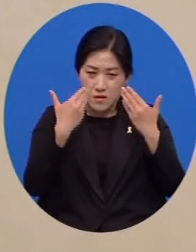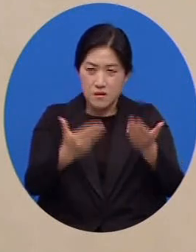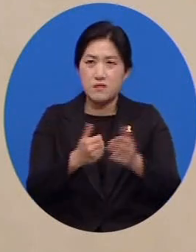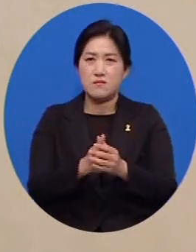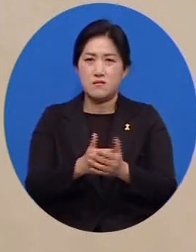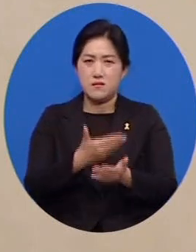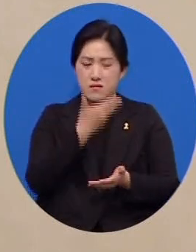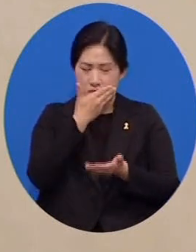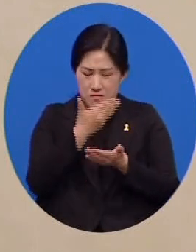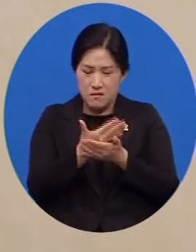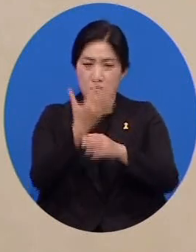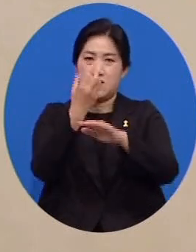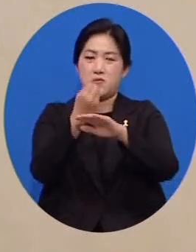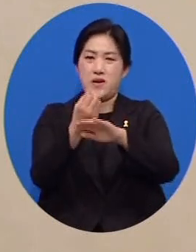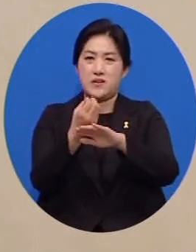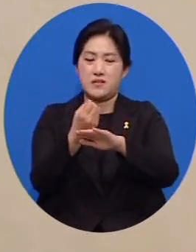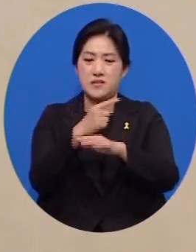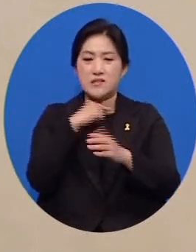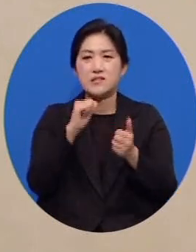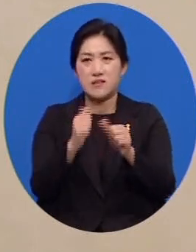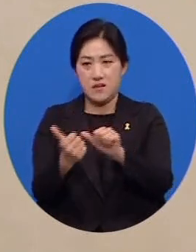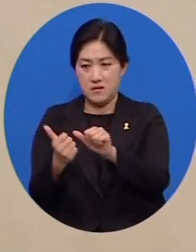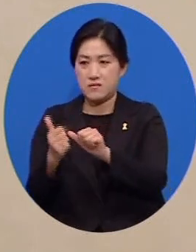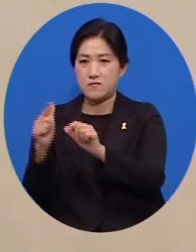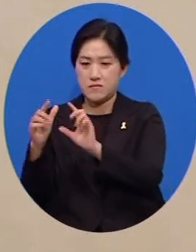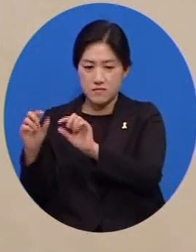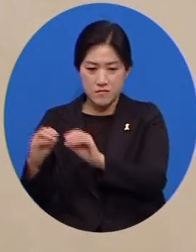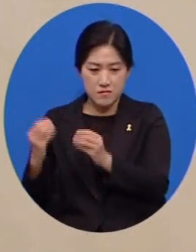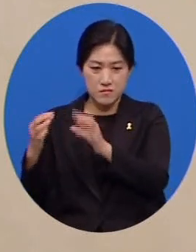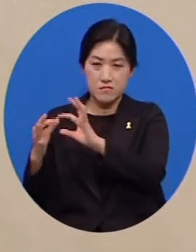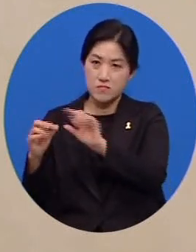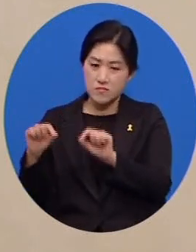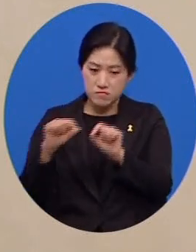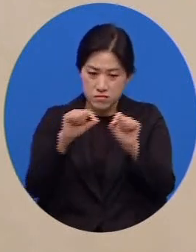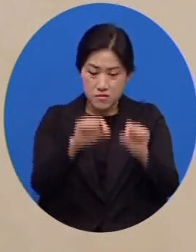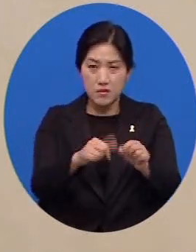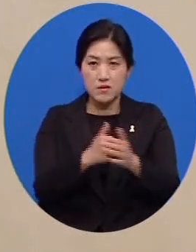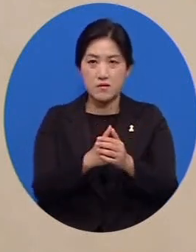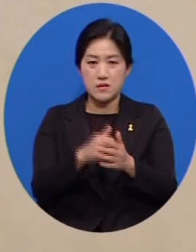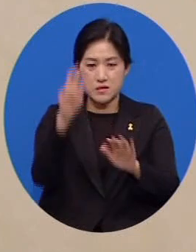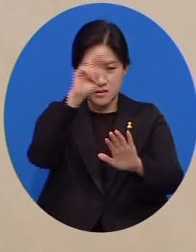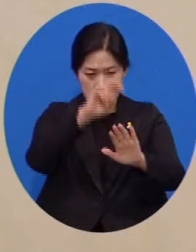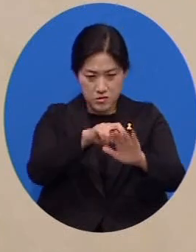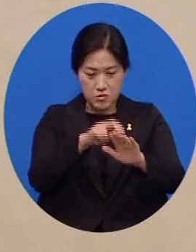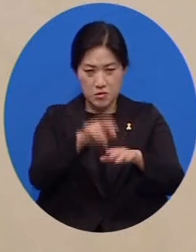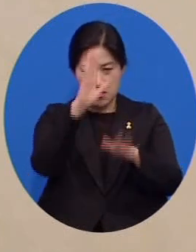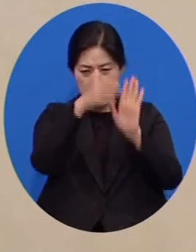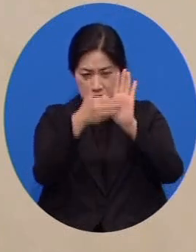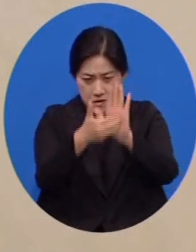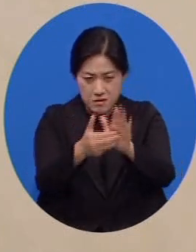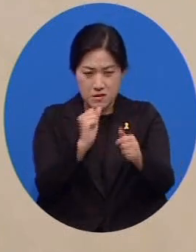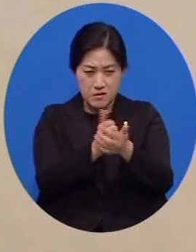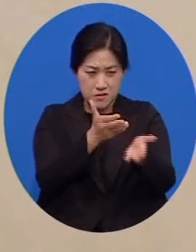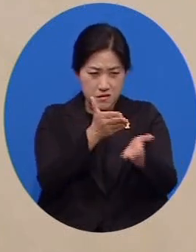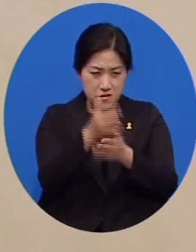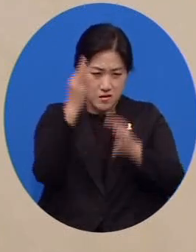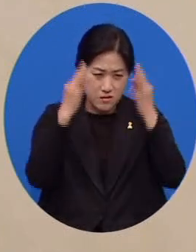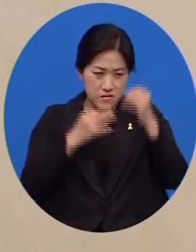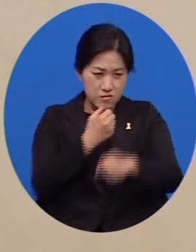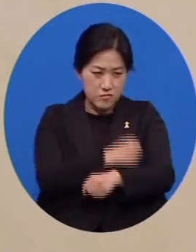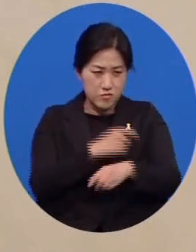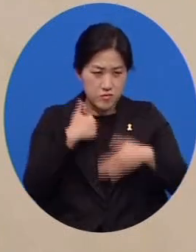값진 희생은 의료와 방역 현장의 땀과 헌신으로 오롯이 이어졌습니다.